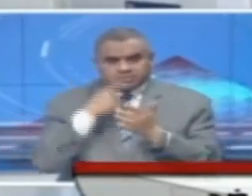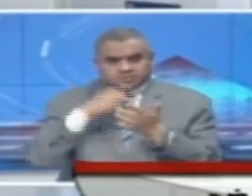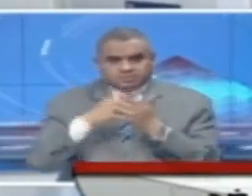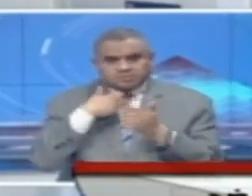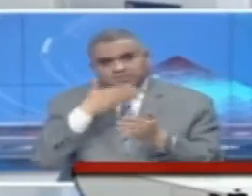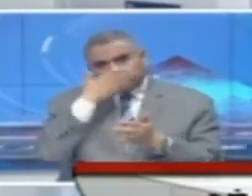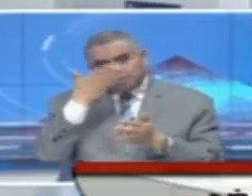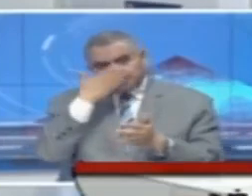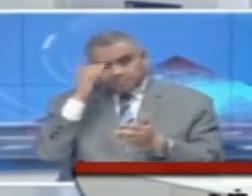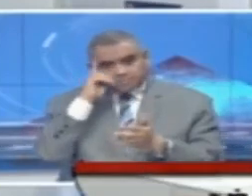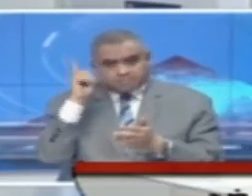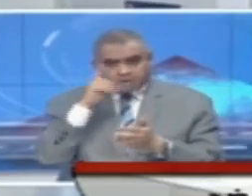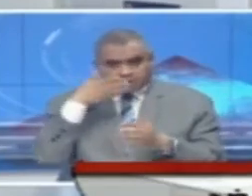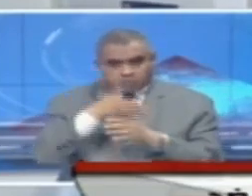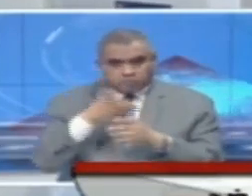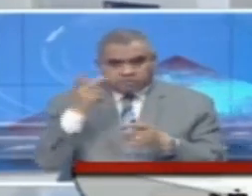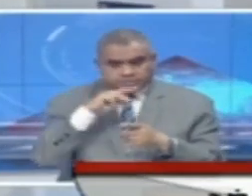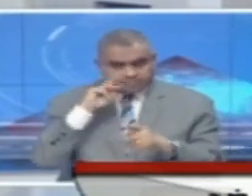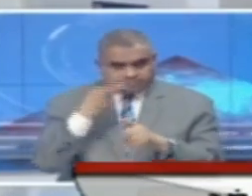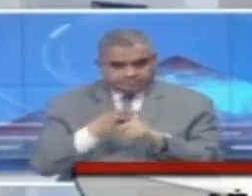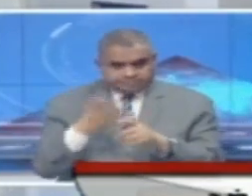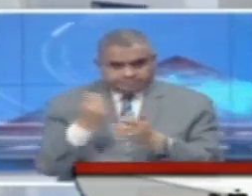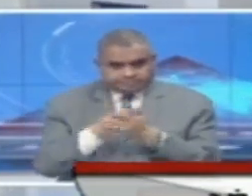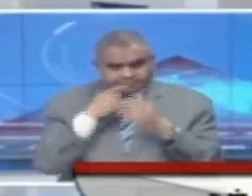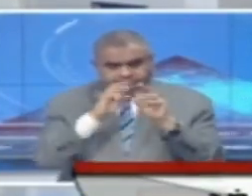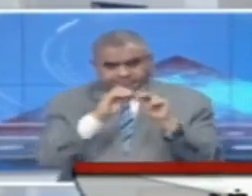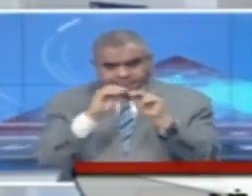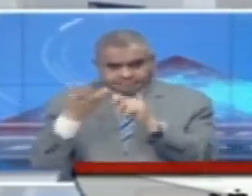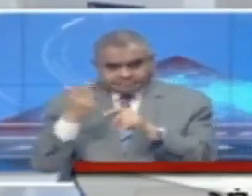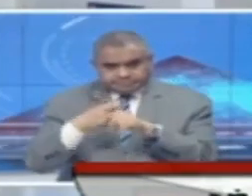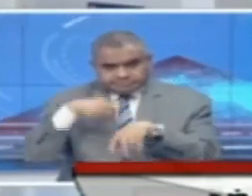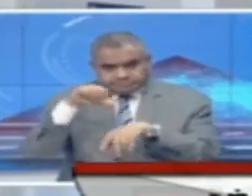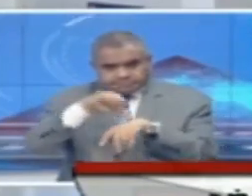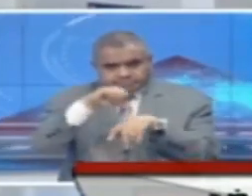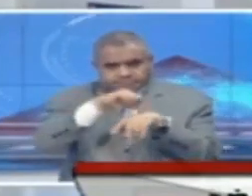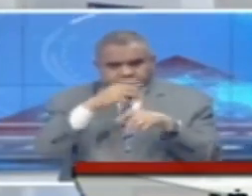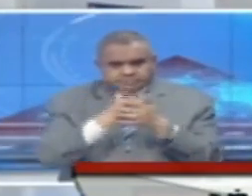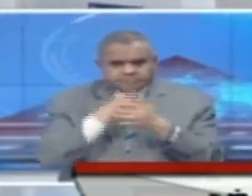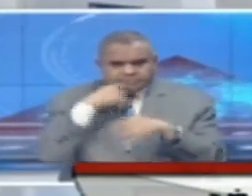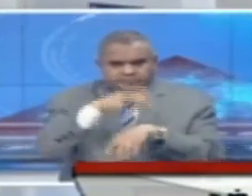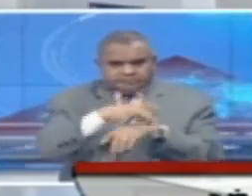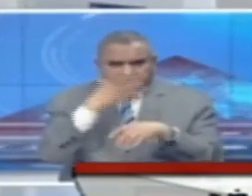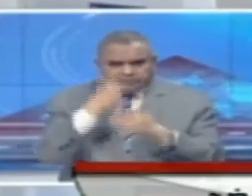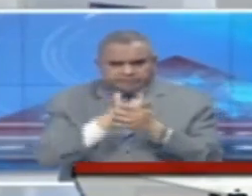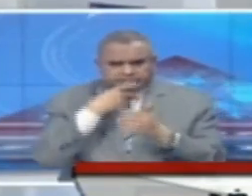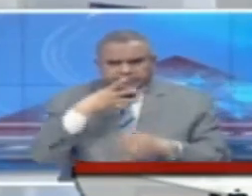المعالم. كذلك أشرف، تم توفير العديد من المراكز الطبية التي وصلت إلى